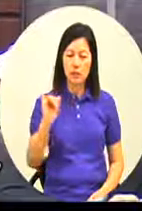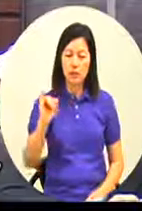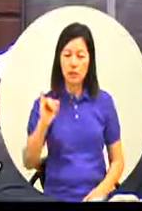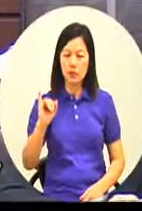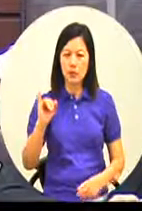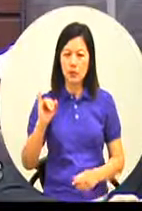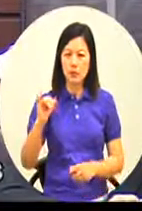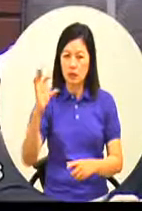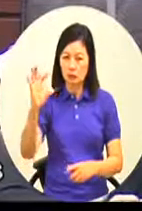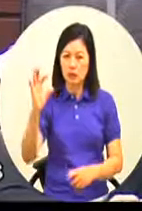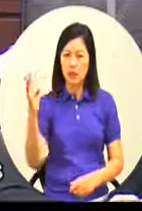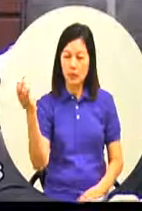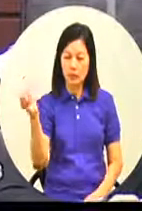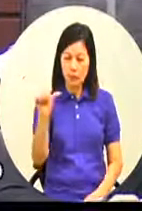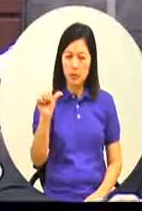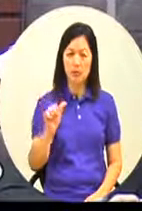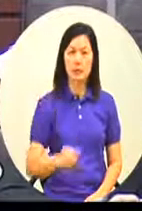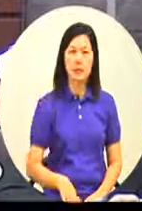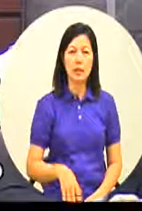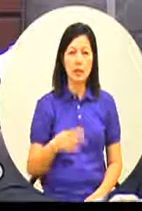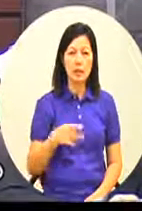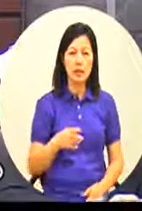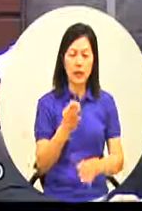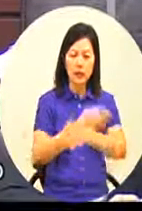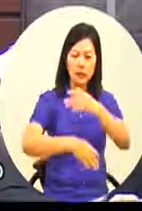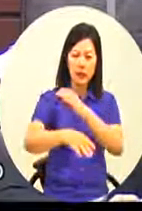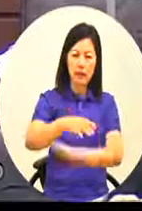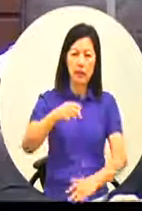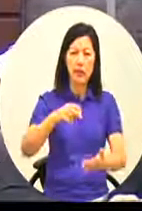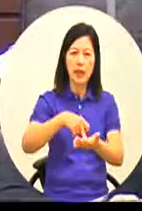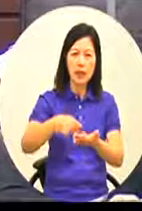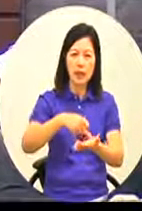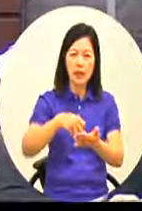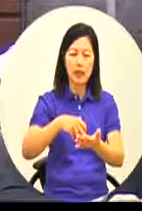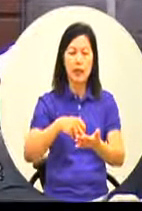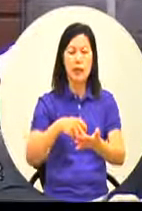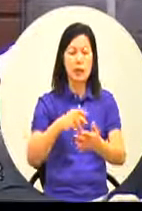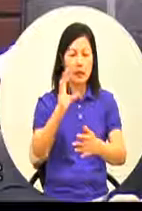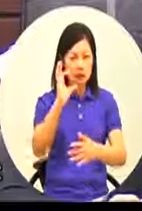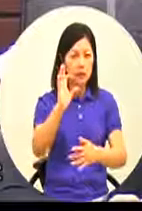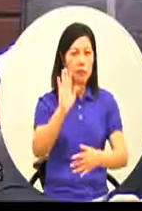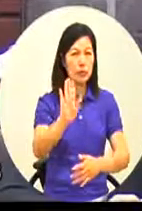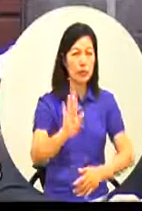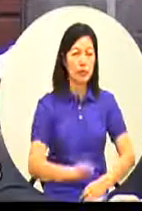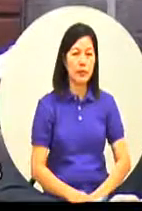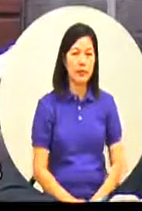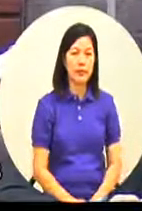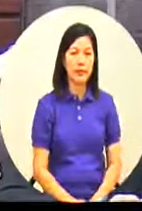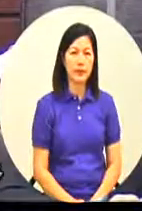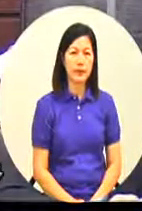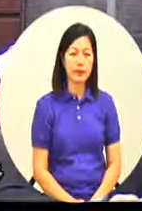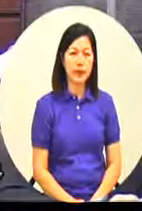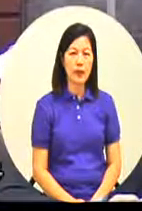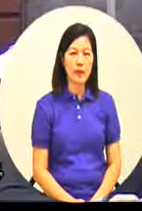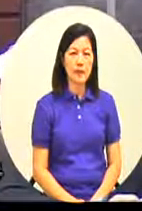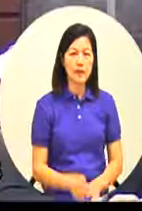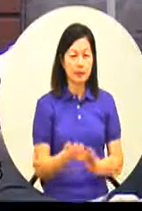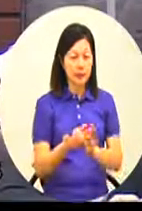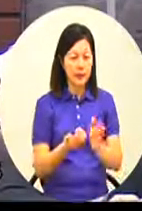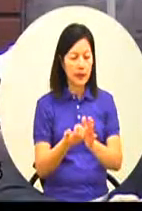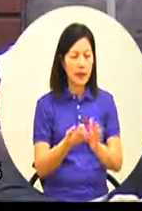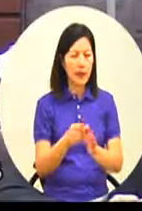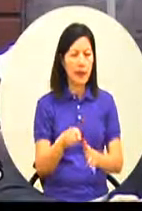5间。啊，有哪一间迄个残障吼，残障的厕所啦吼。啊，另外就是讲，头拄啊，议员我那咧讲，以